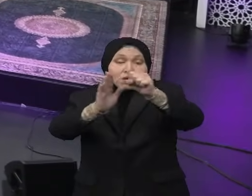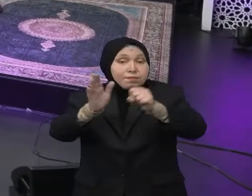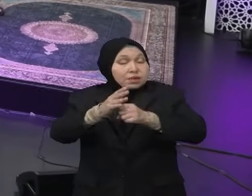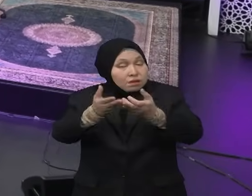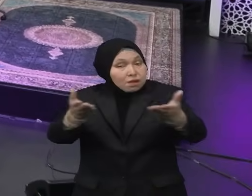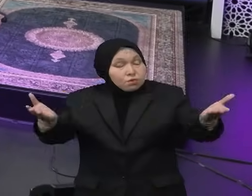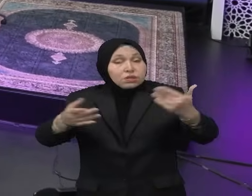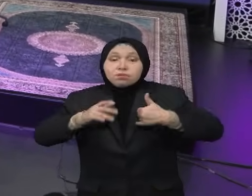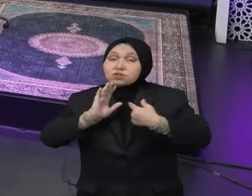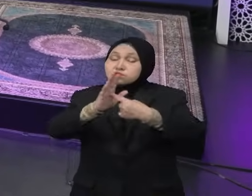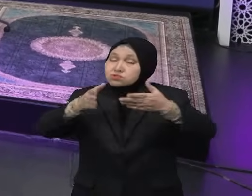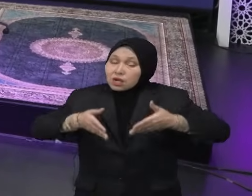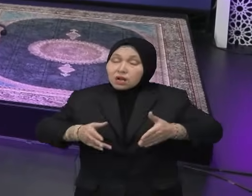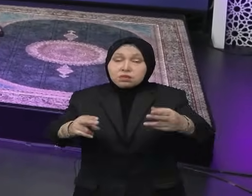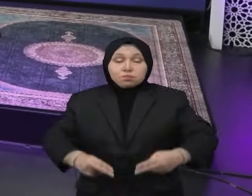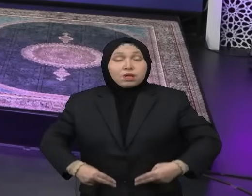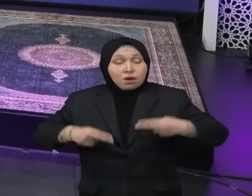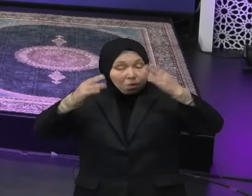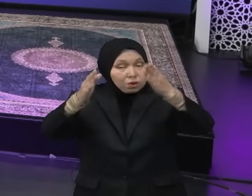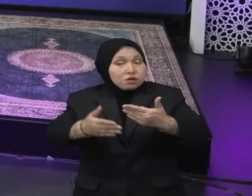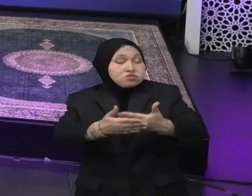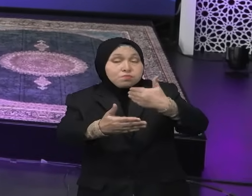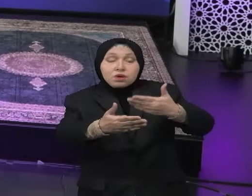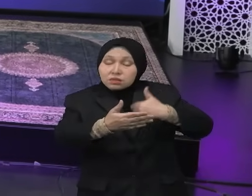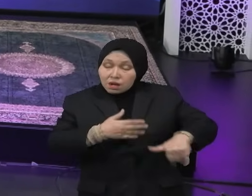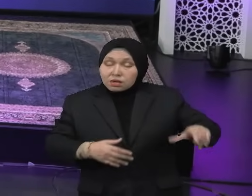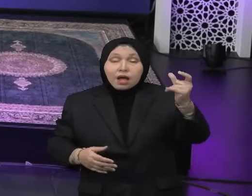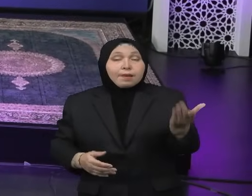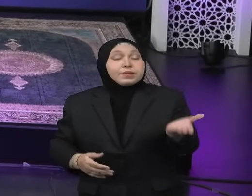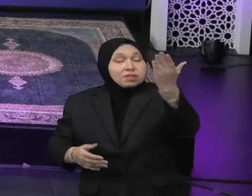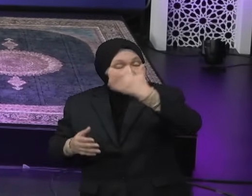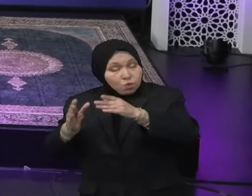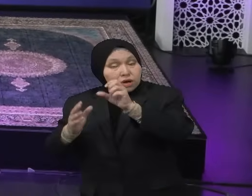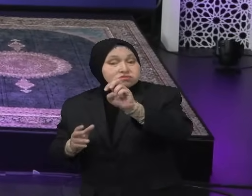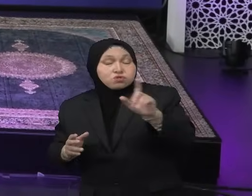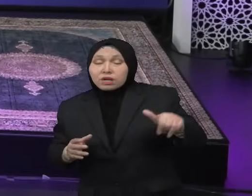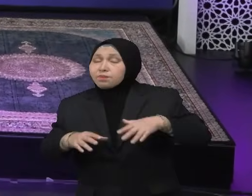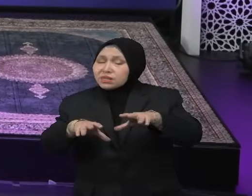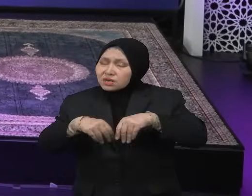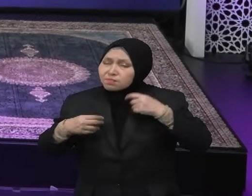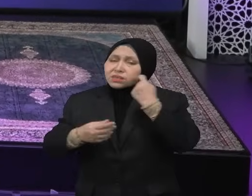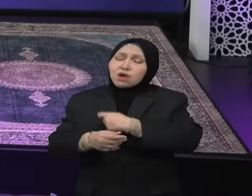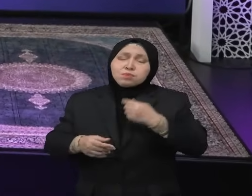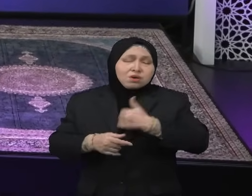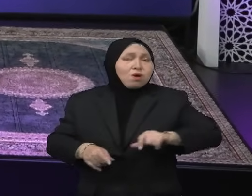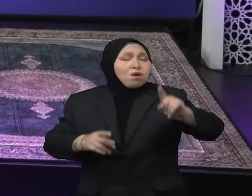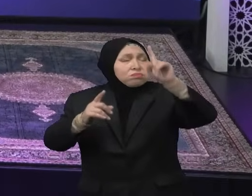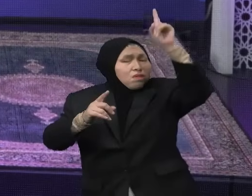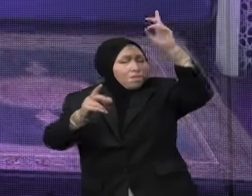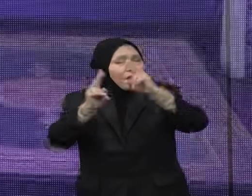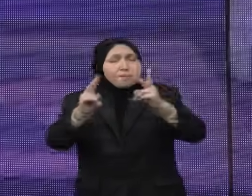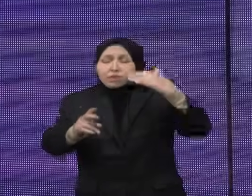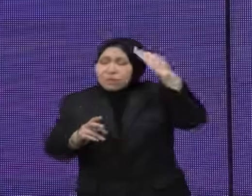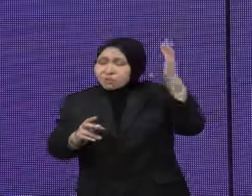dan menunjukkan jalan-jalan kehidupan orang sebelum kamu, para nabi dan orang-orang soleh, dan dia menerima taubatmu. Allah maha mengetahui lagi maha bijaksana.